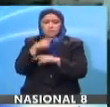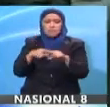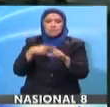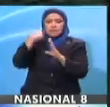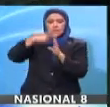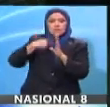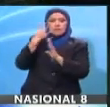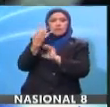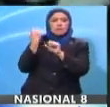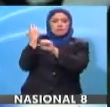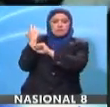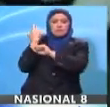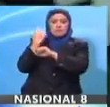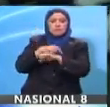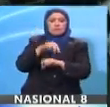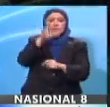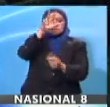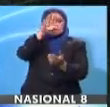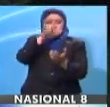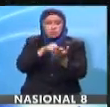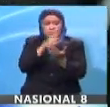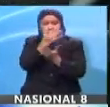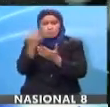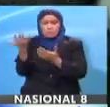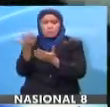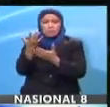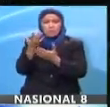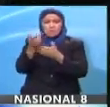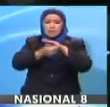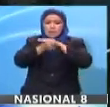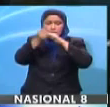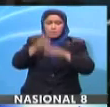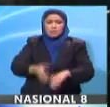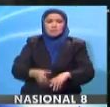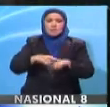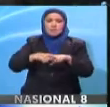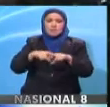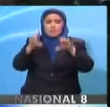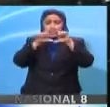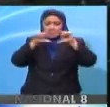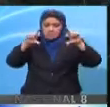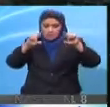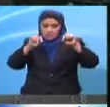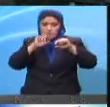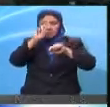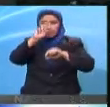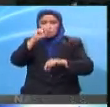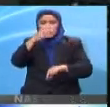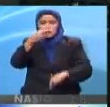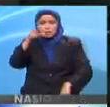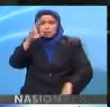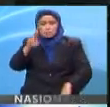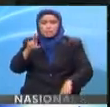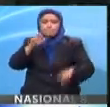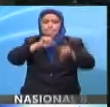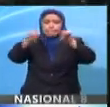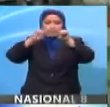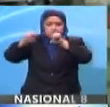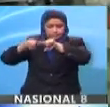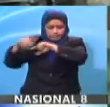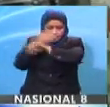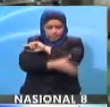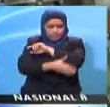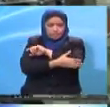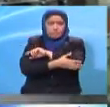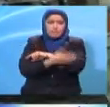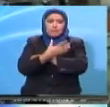152,830 pelarian yang memegang KAD unhcr berada di Malaysia melibatkan pelbagai warganegara sobongan itu dikhuatiri